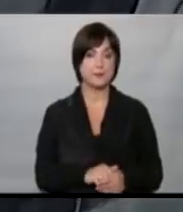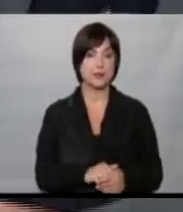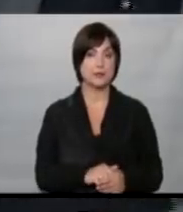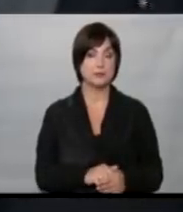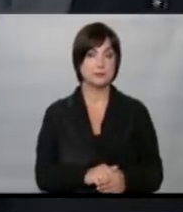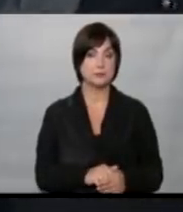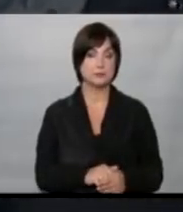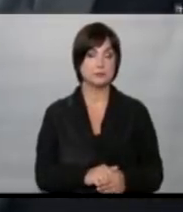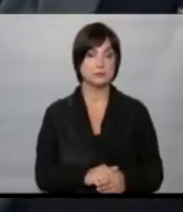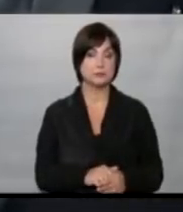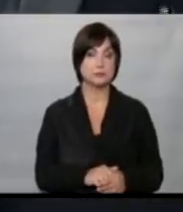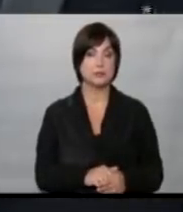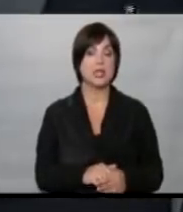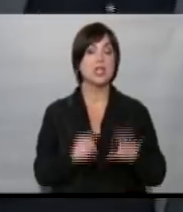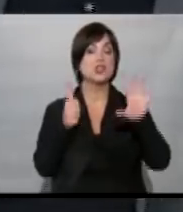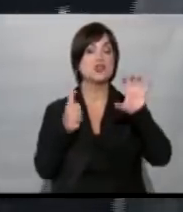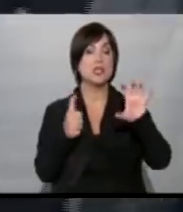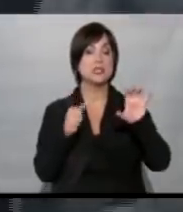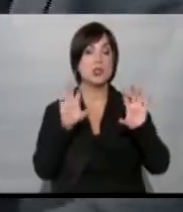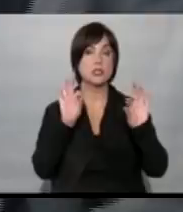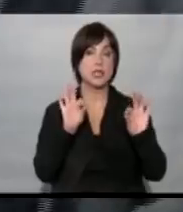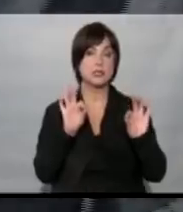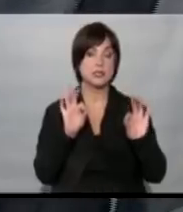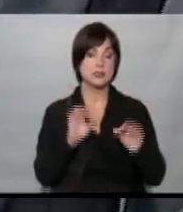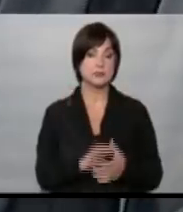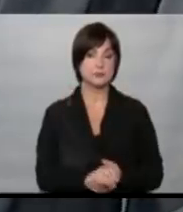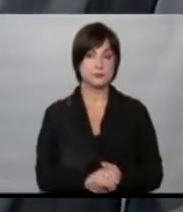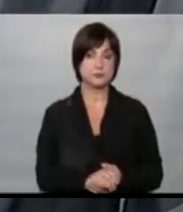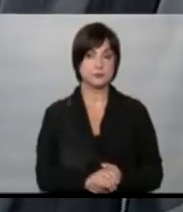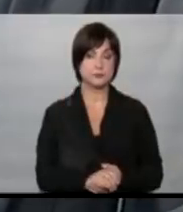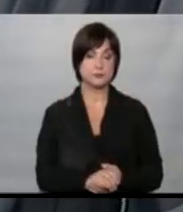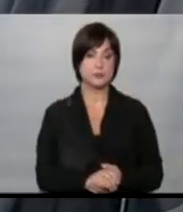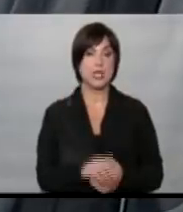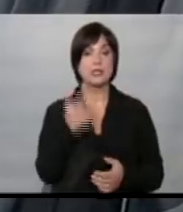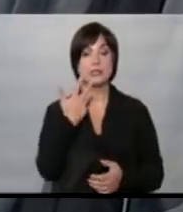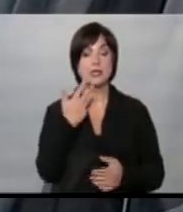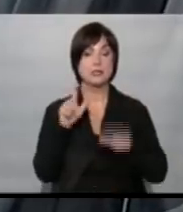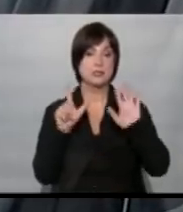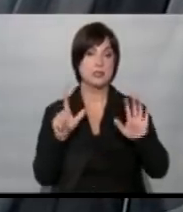пром 610 како 500. Даде некој 37 беа против.